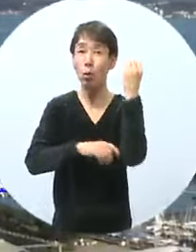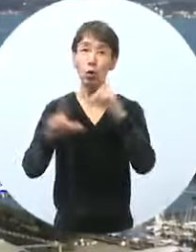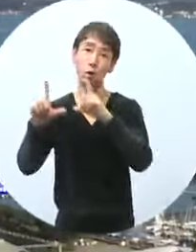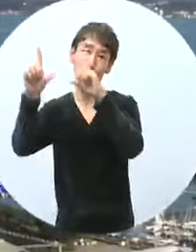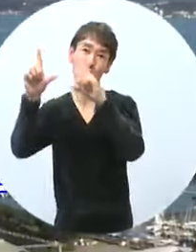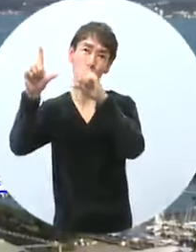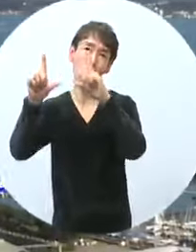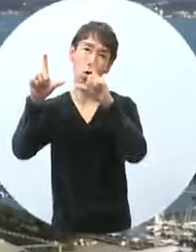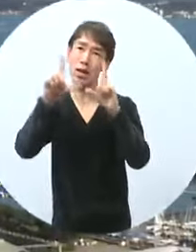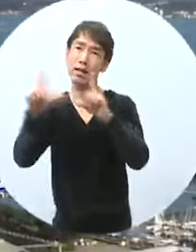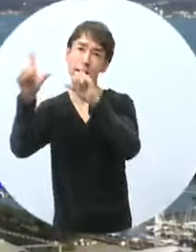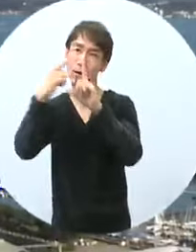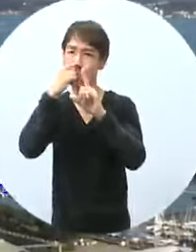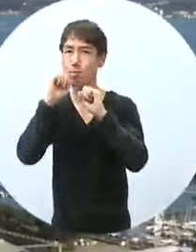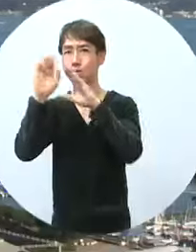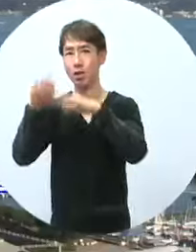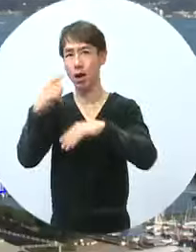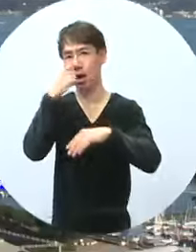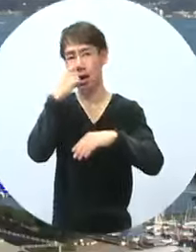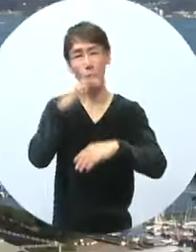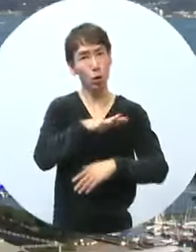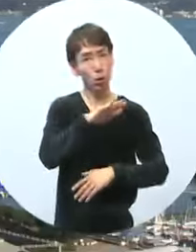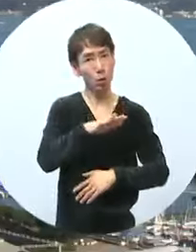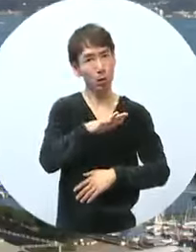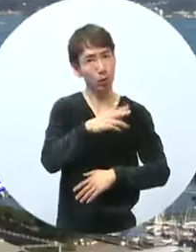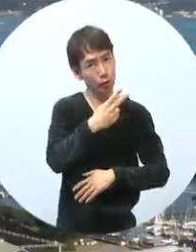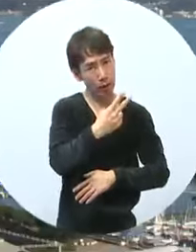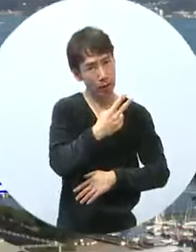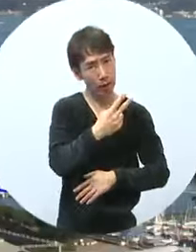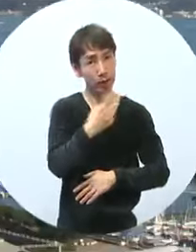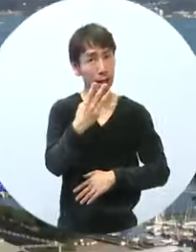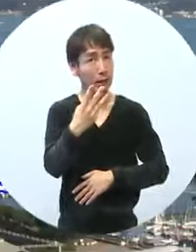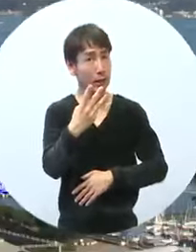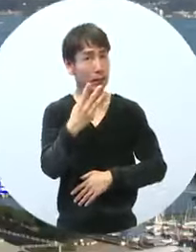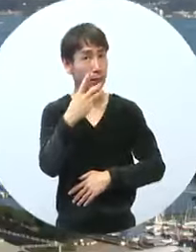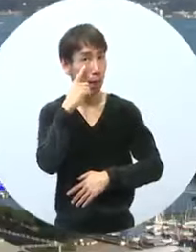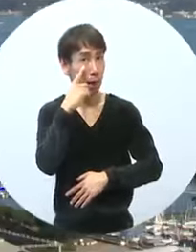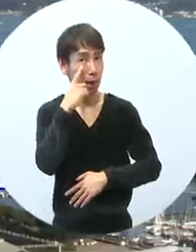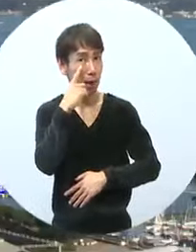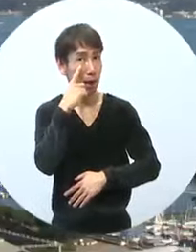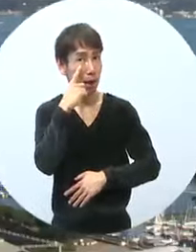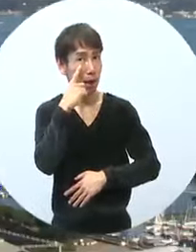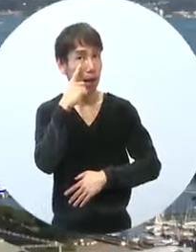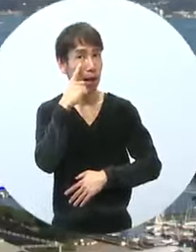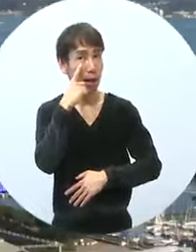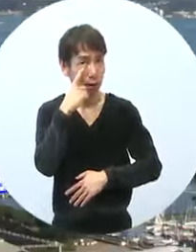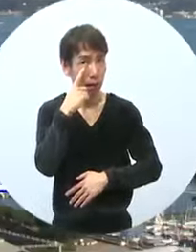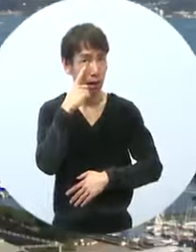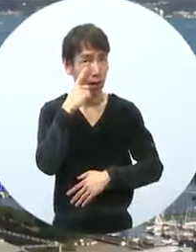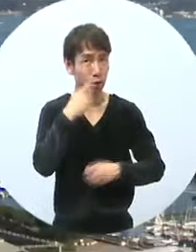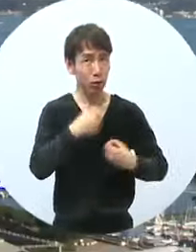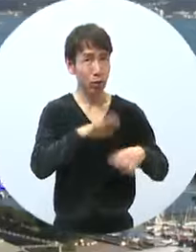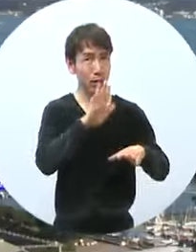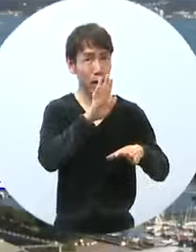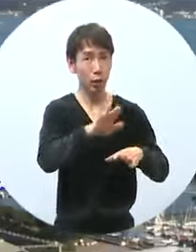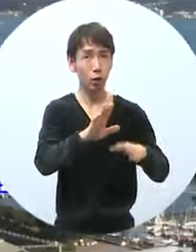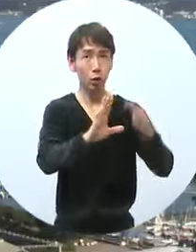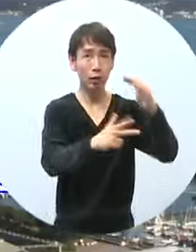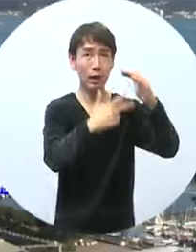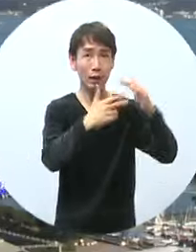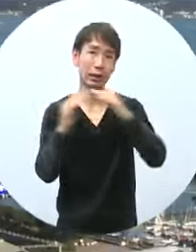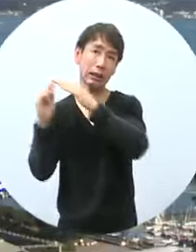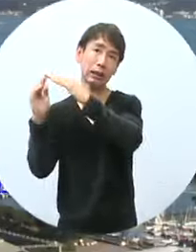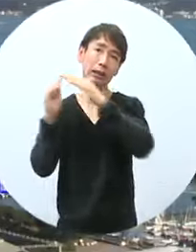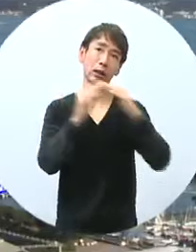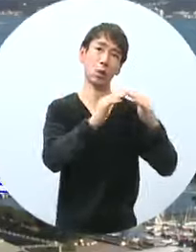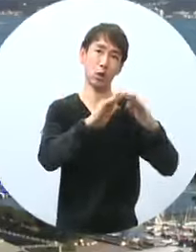。そして子どもたちがですね、2人できて3人目できたあたりですね、こちら藤沢の方に引っ越